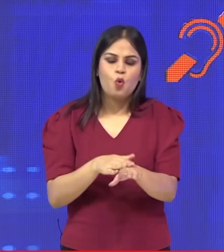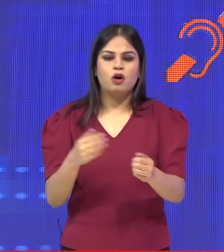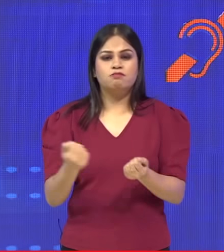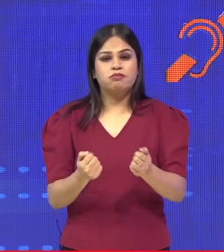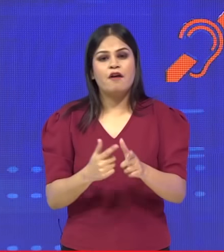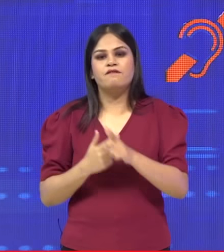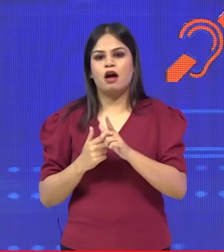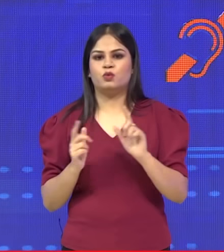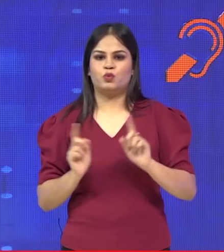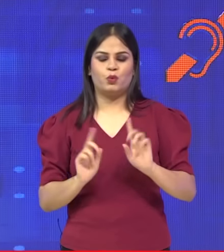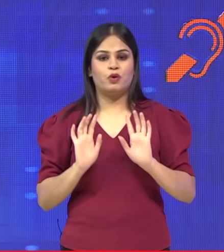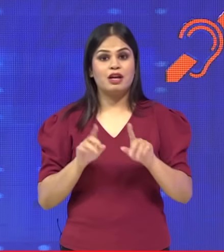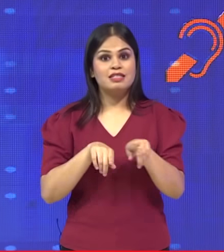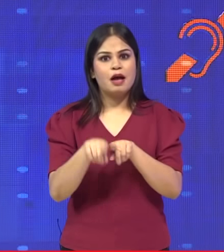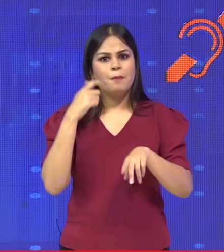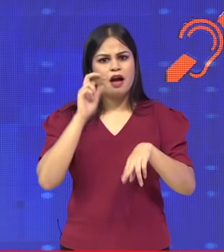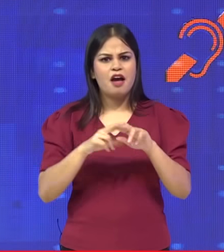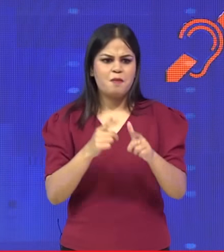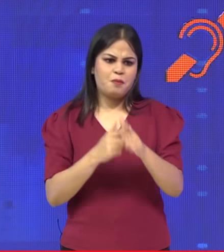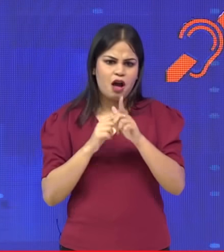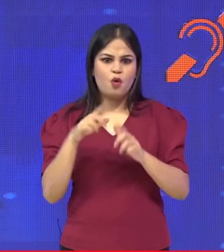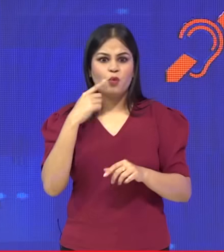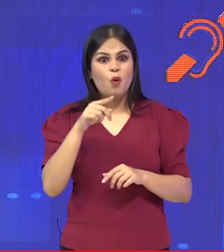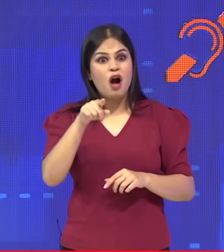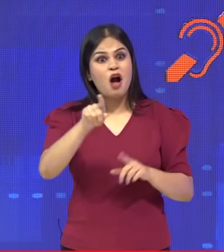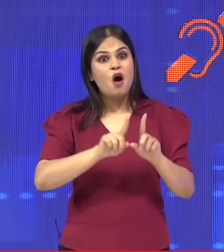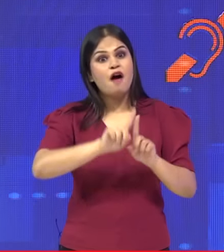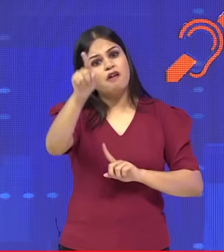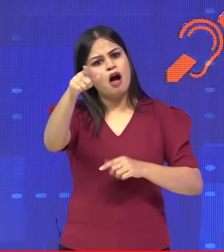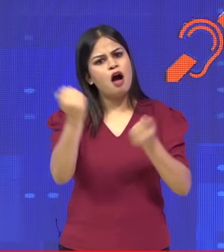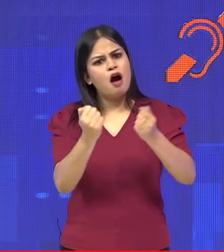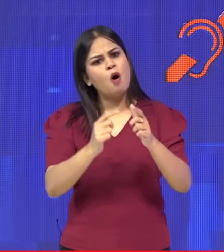फास्ट पेज के अंदर वो पायलट गाड़ी निकाल जाति है सर